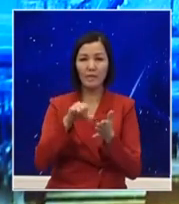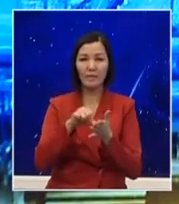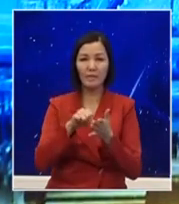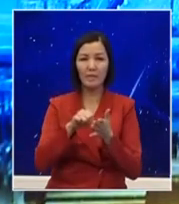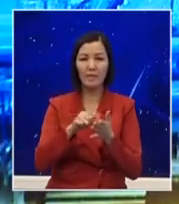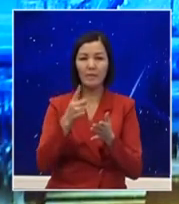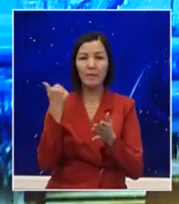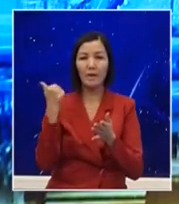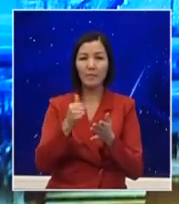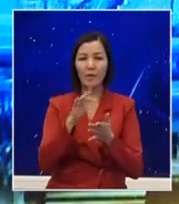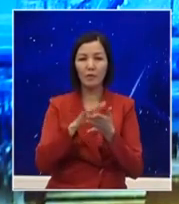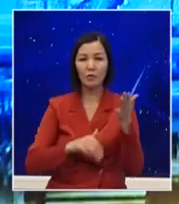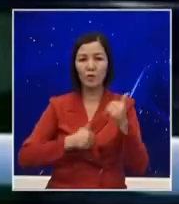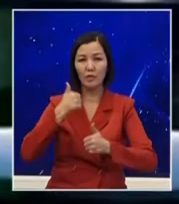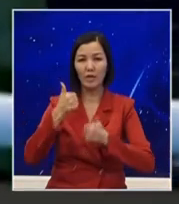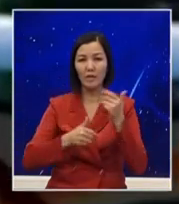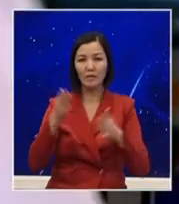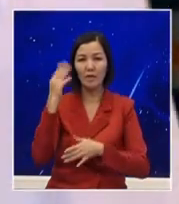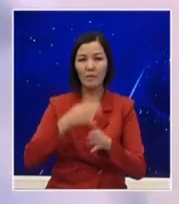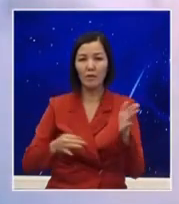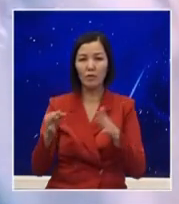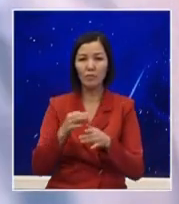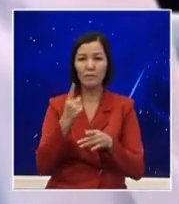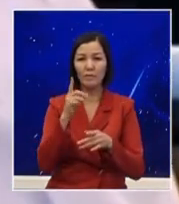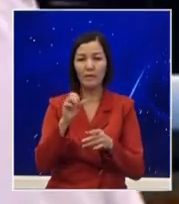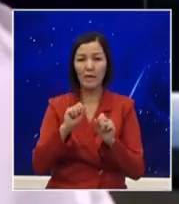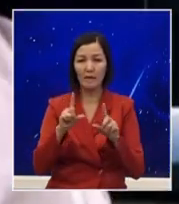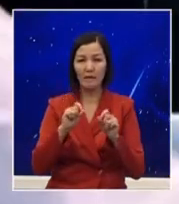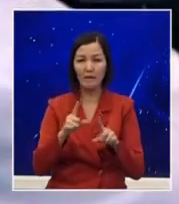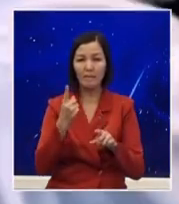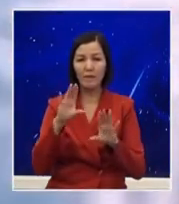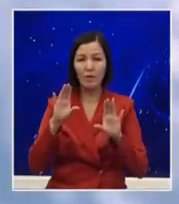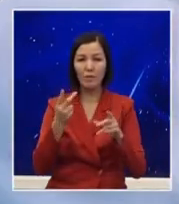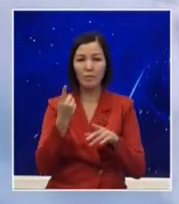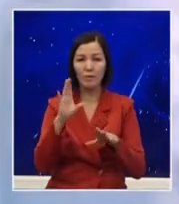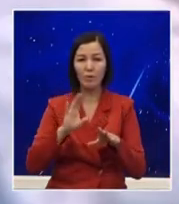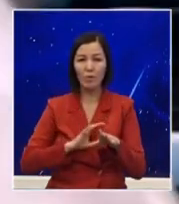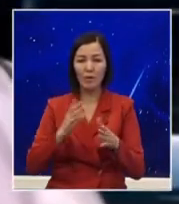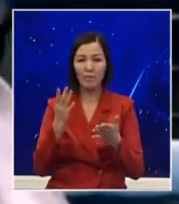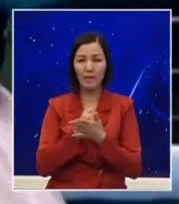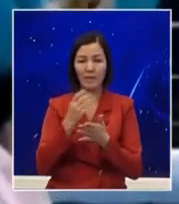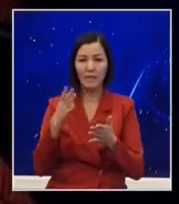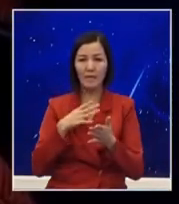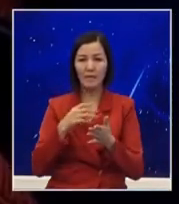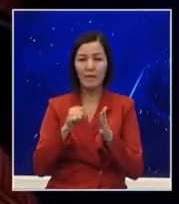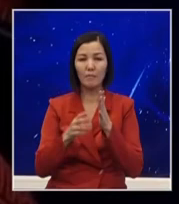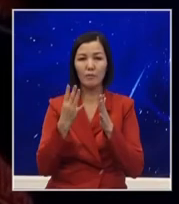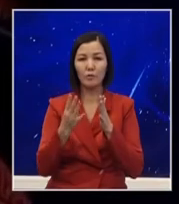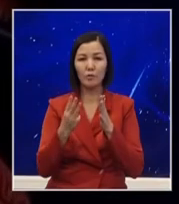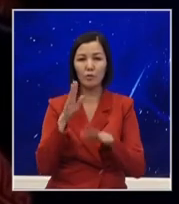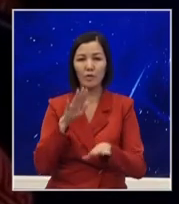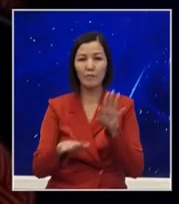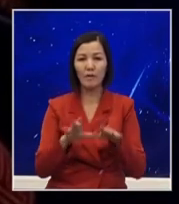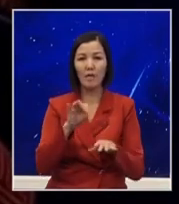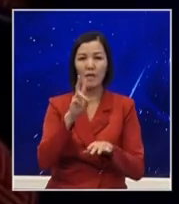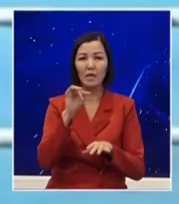қатысты. Аптаға созылған айқаста Алматы облысы құрамасы бір алтын, бір күміс және бір қола медаль иеленді. 63 келі салмақтағы